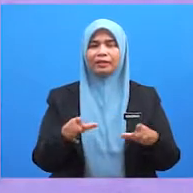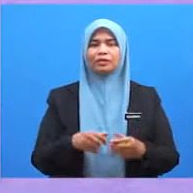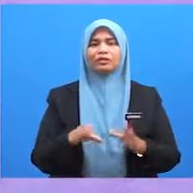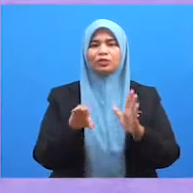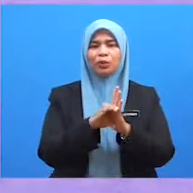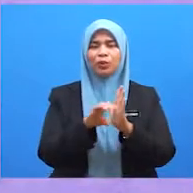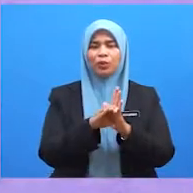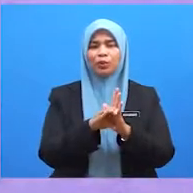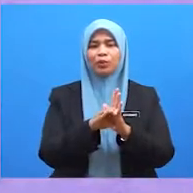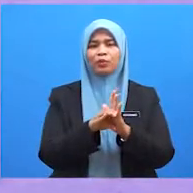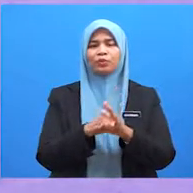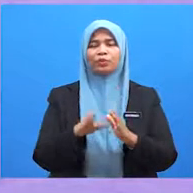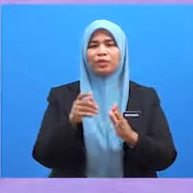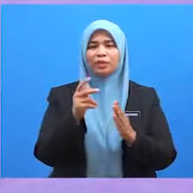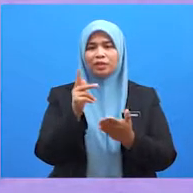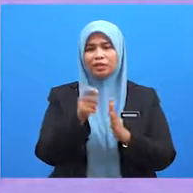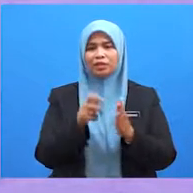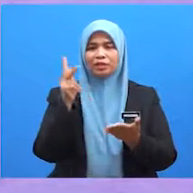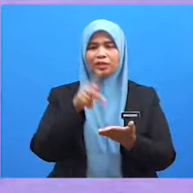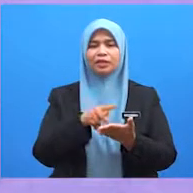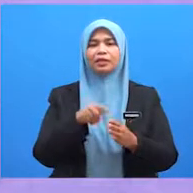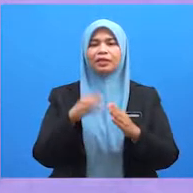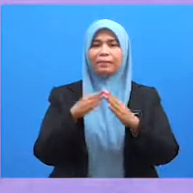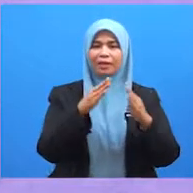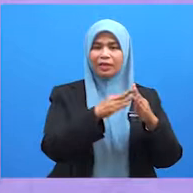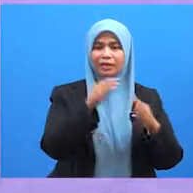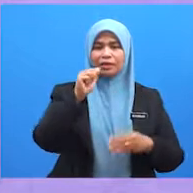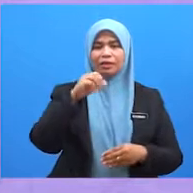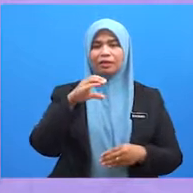terkenal terletak di Bandar Aceh.